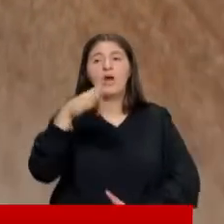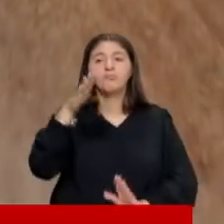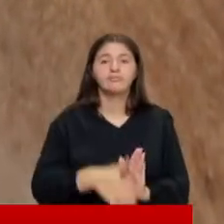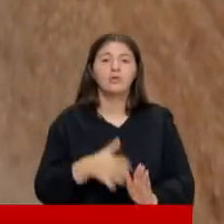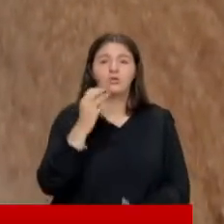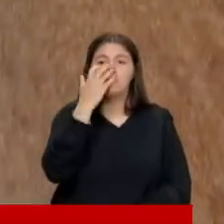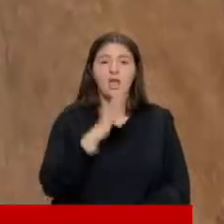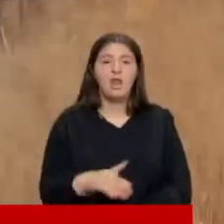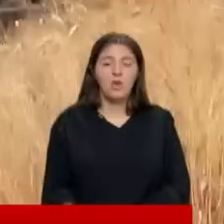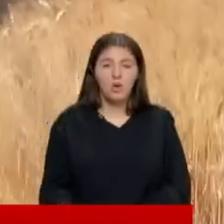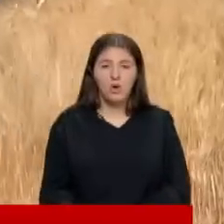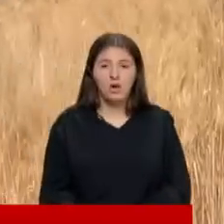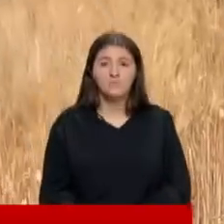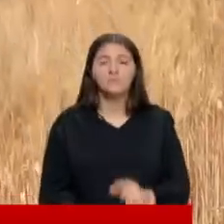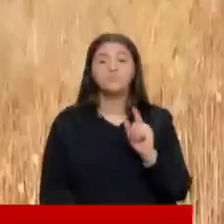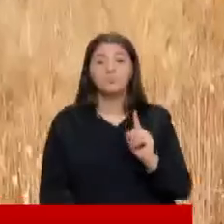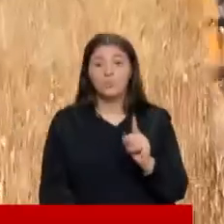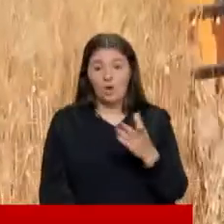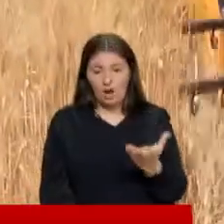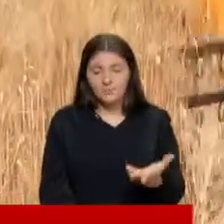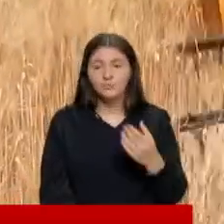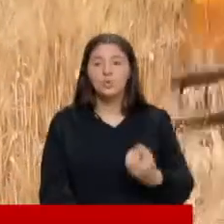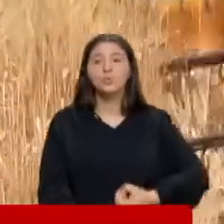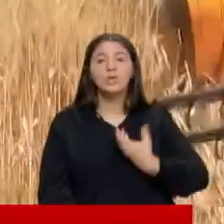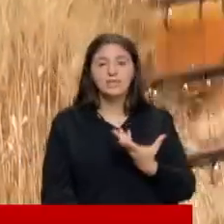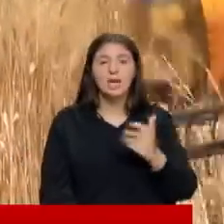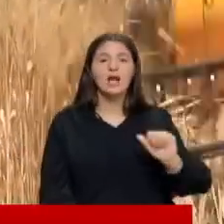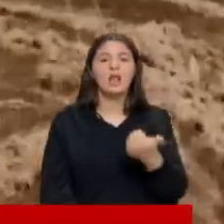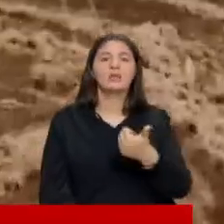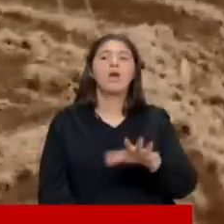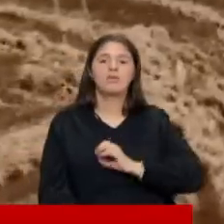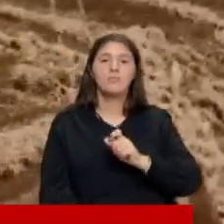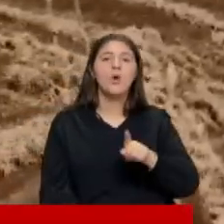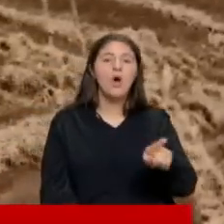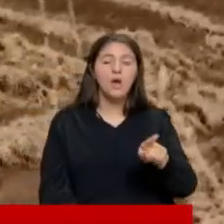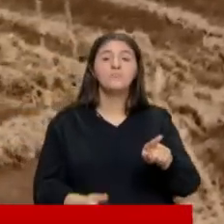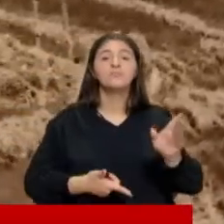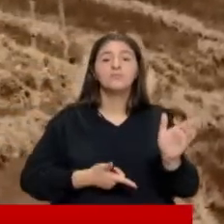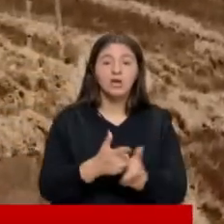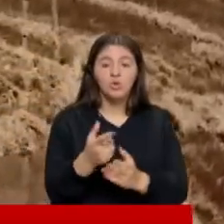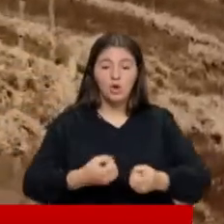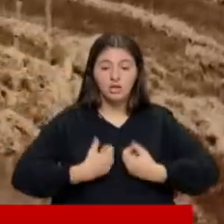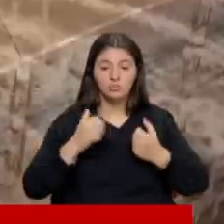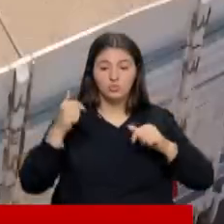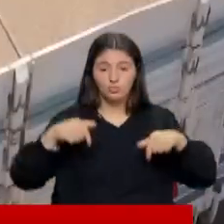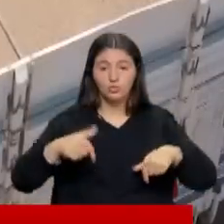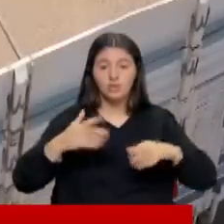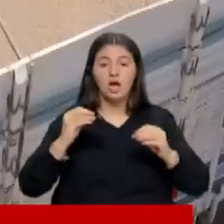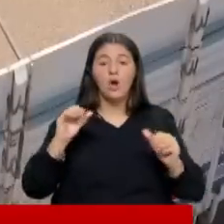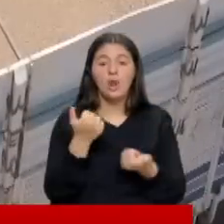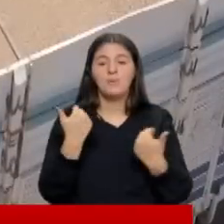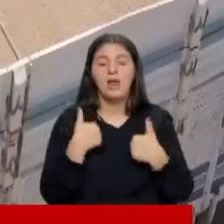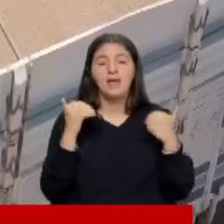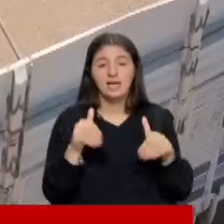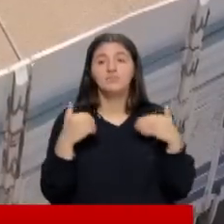gerileceği bekleniyor bu durum üretim miktarını ve Kaliteyi etkiliyor tarımsal üretim günümüzde daha önemli